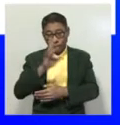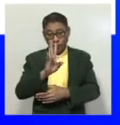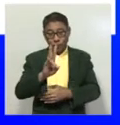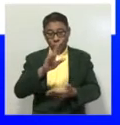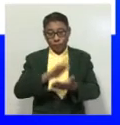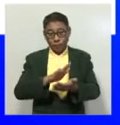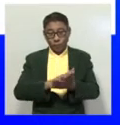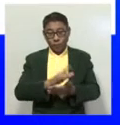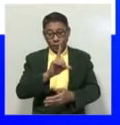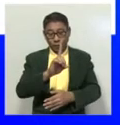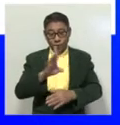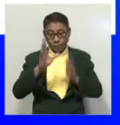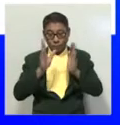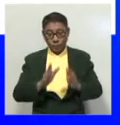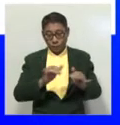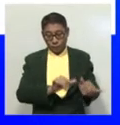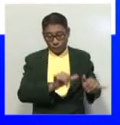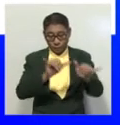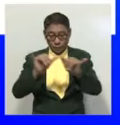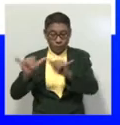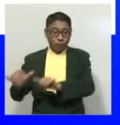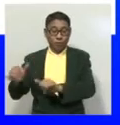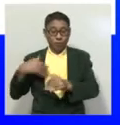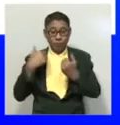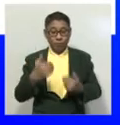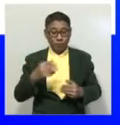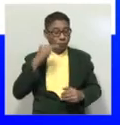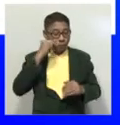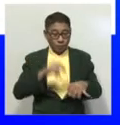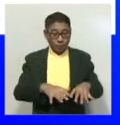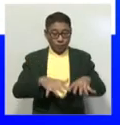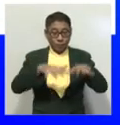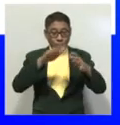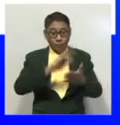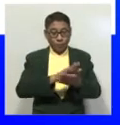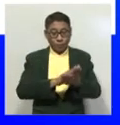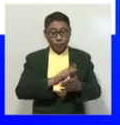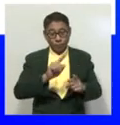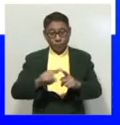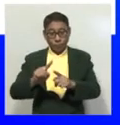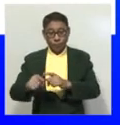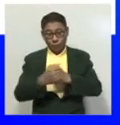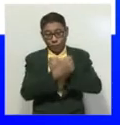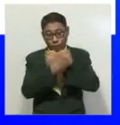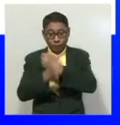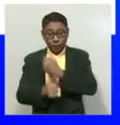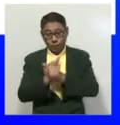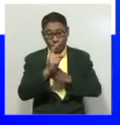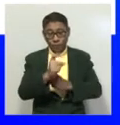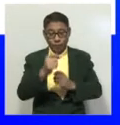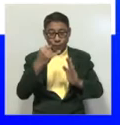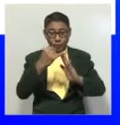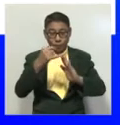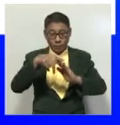ที่อำเภอนครไทยกว่า100คนออกจากพื้นที่หลังจากที่น้ำท่วมหลายโรงเรียนเจ้าหน้าที่ป้องกันและบรรเทาสาธารณ